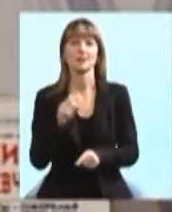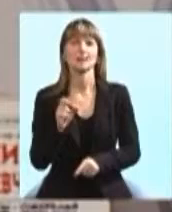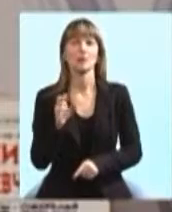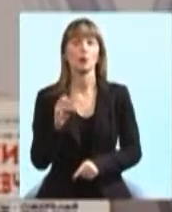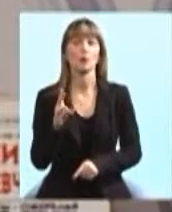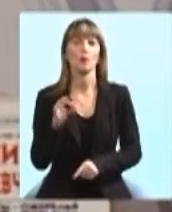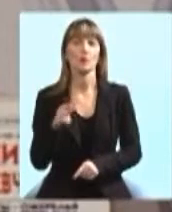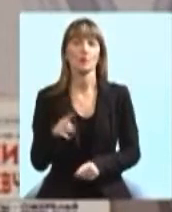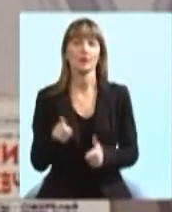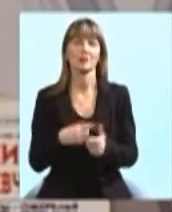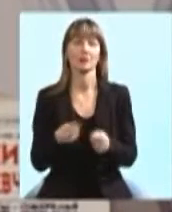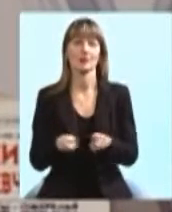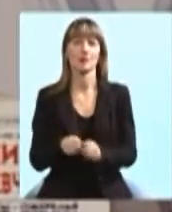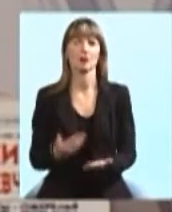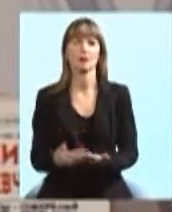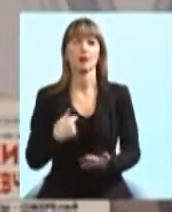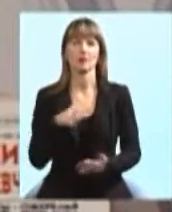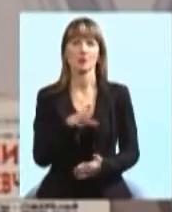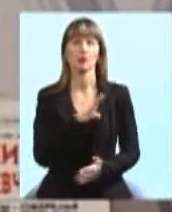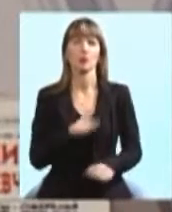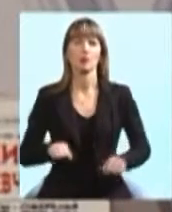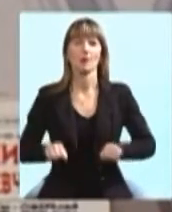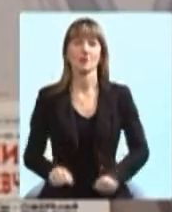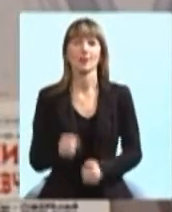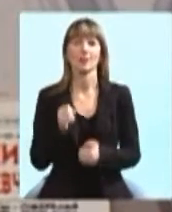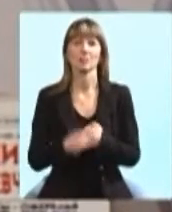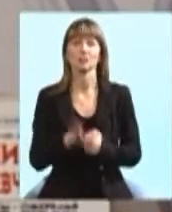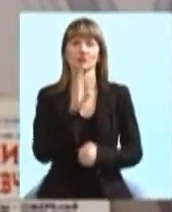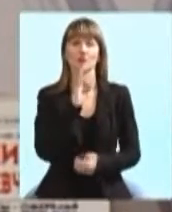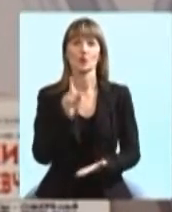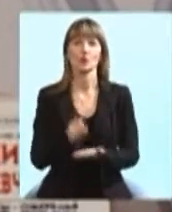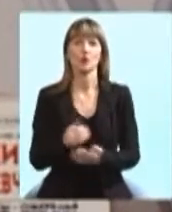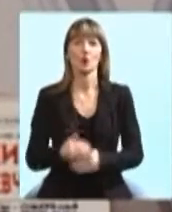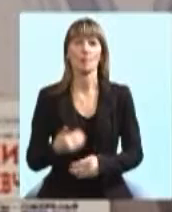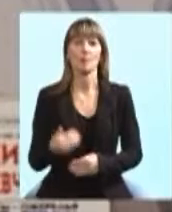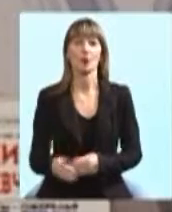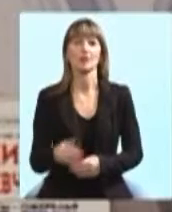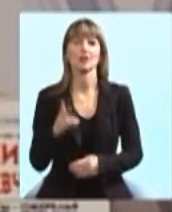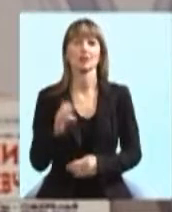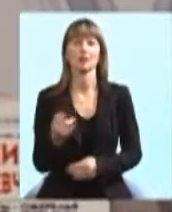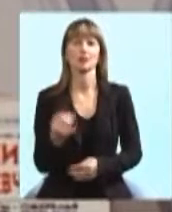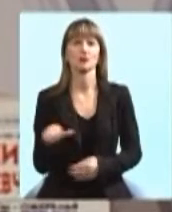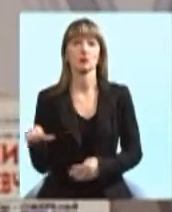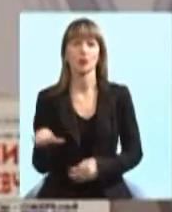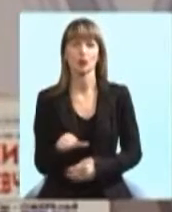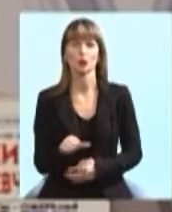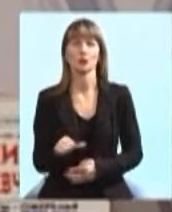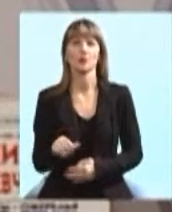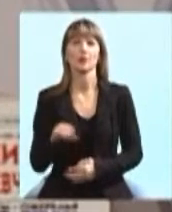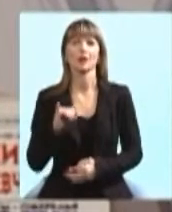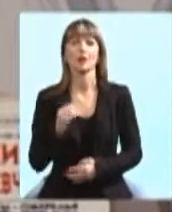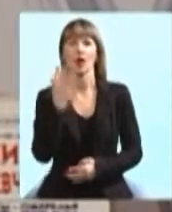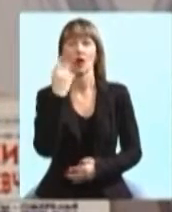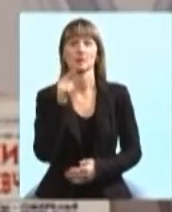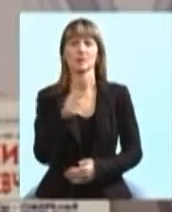Таким припущенням. Мне кажется, что она была права, потому что каждая девушка должна опаздывать хоть на несколько минут. И когда